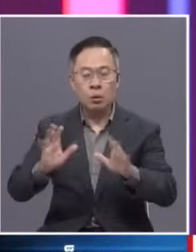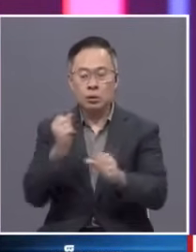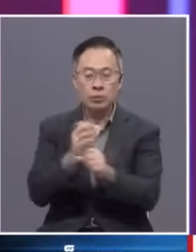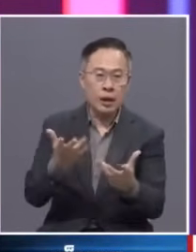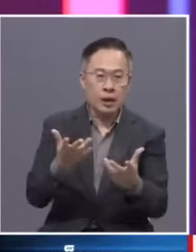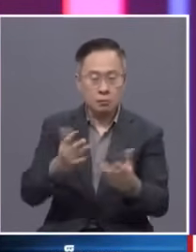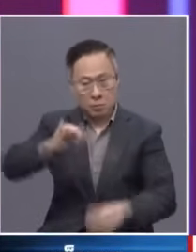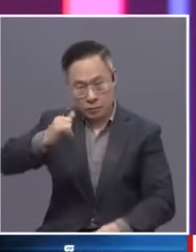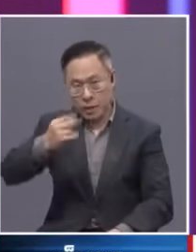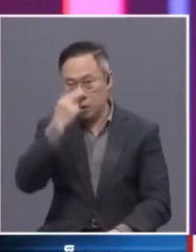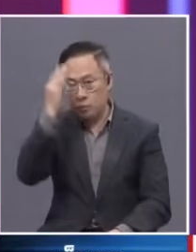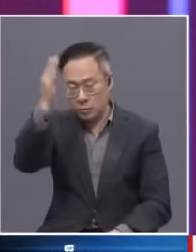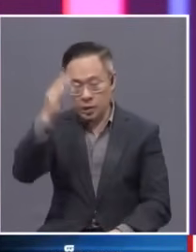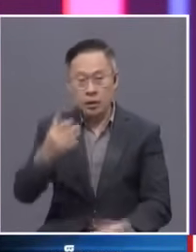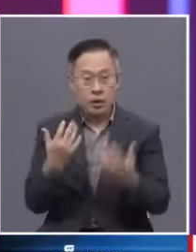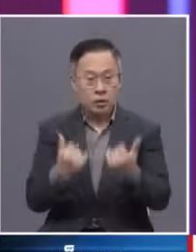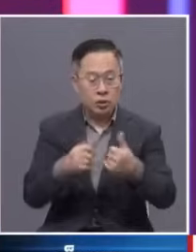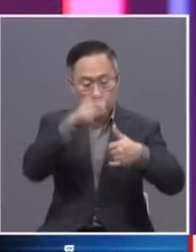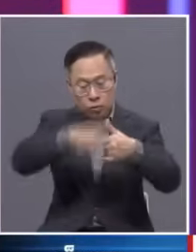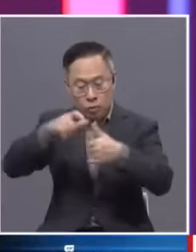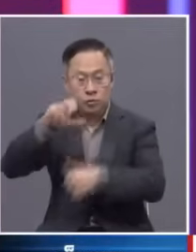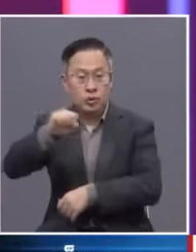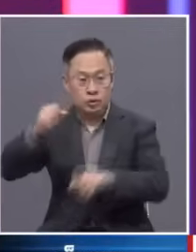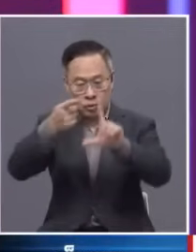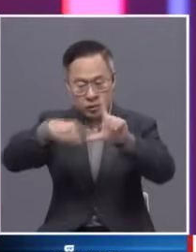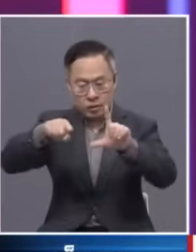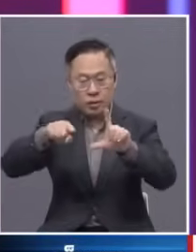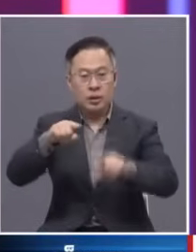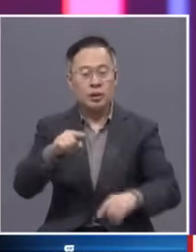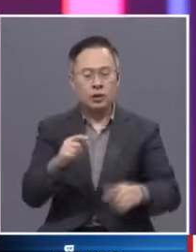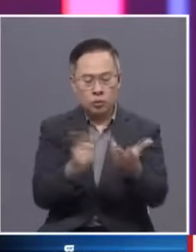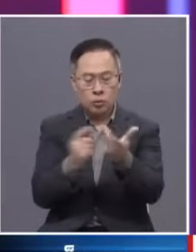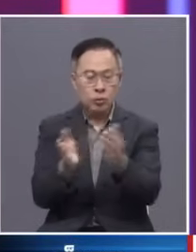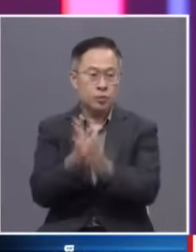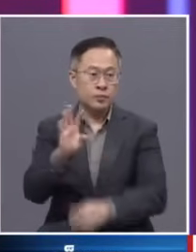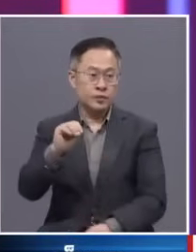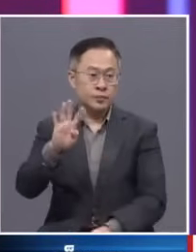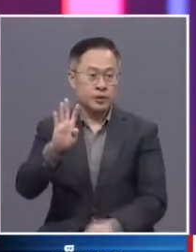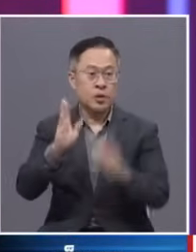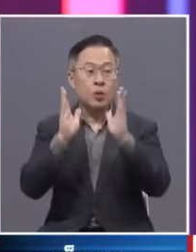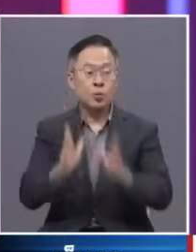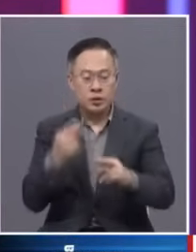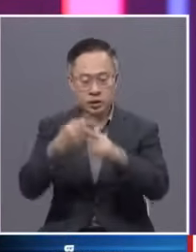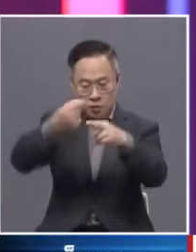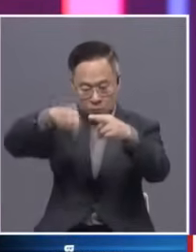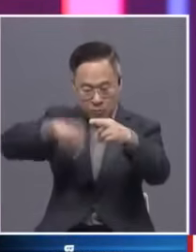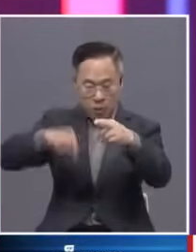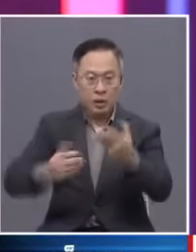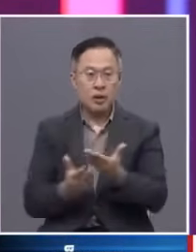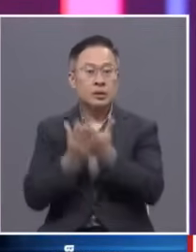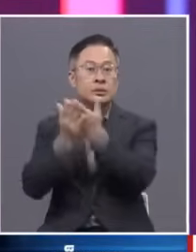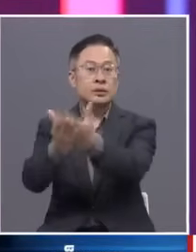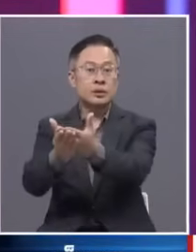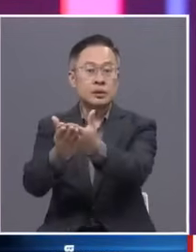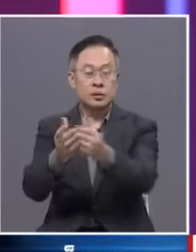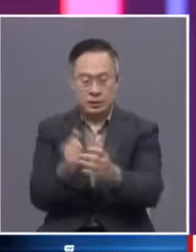ของ44ส.ส.ก้าวไกลคุณปิยบุตรมองว่าการเสนอกฎหมายของส.ส.มีช่องทางตรวจสอบอยู่แล้วเมื่อสภาผ่านวาระจนครบ